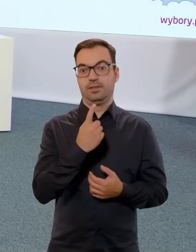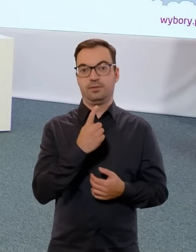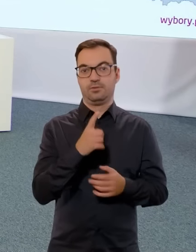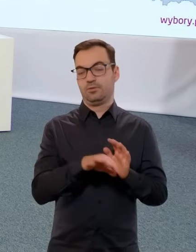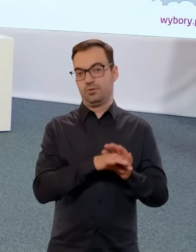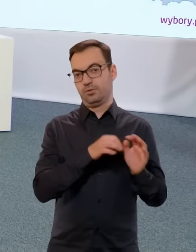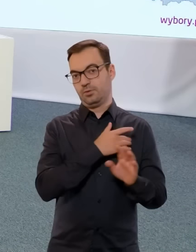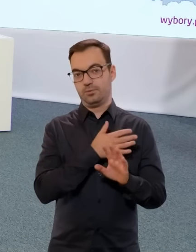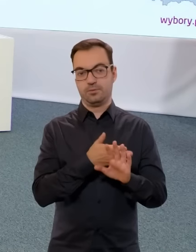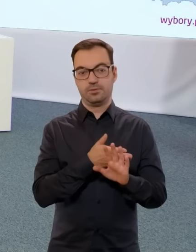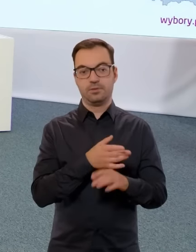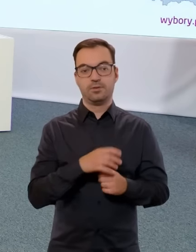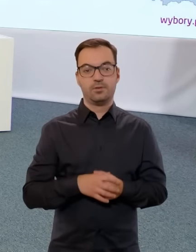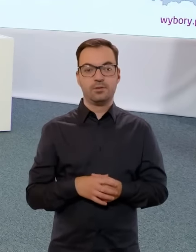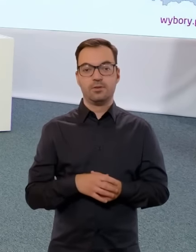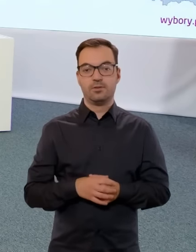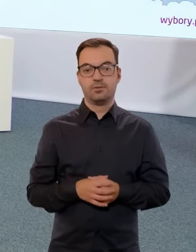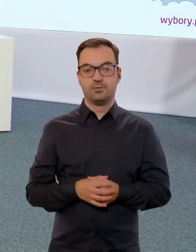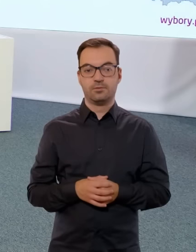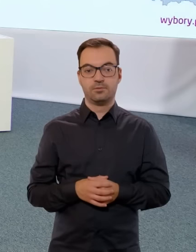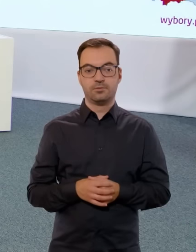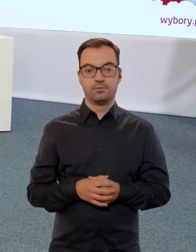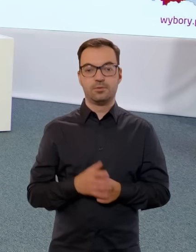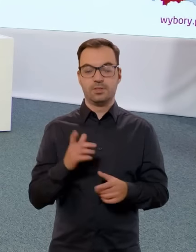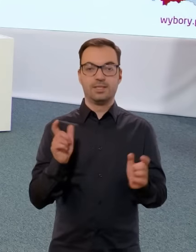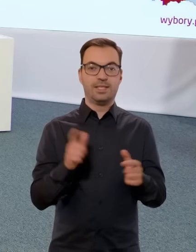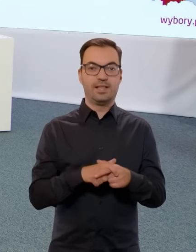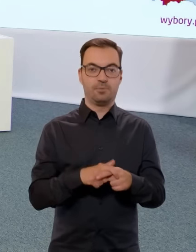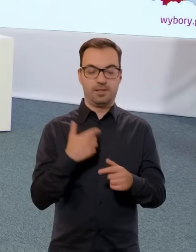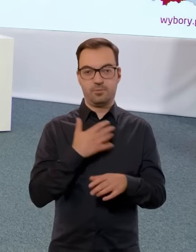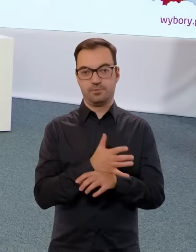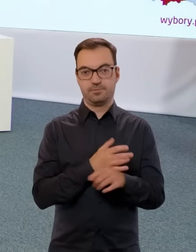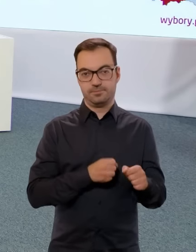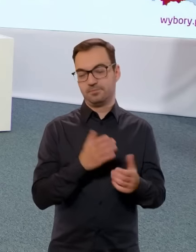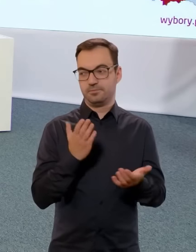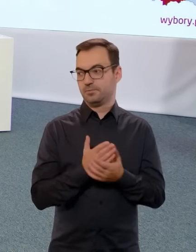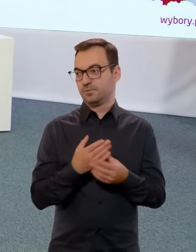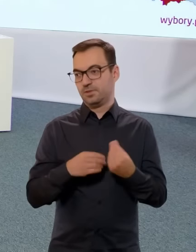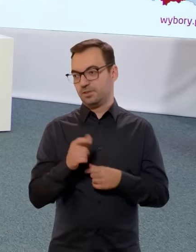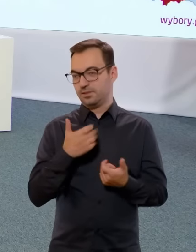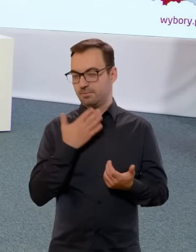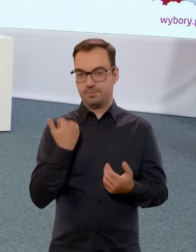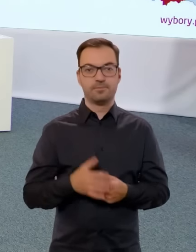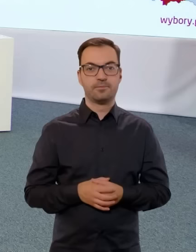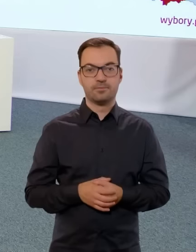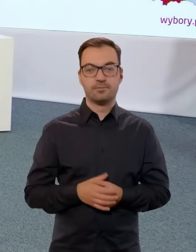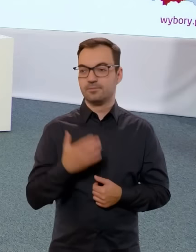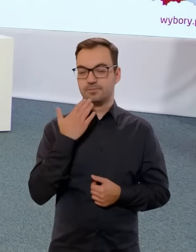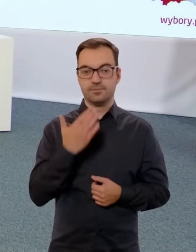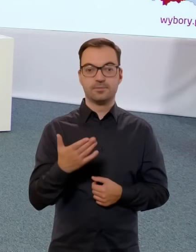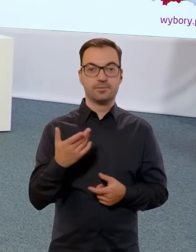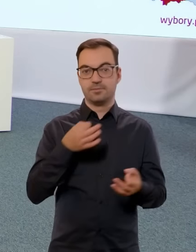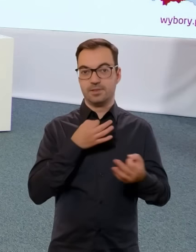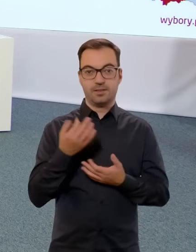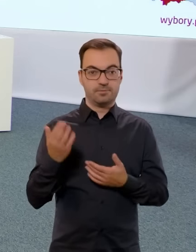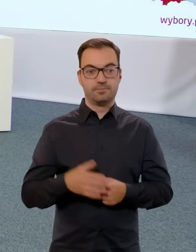jedyna dotychczas zatrzymana od początku działań. Także ja tyle. Dziękuję. Bardzo dziękuję.